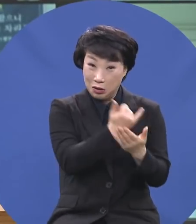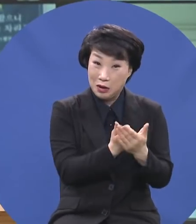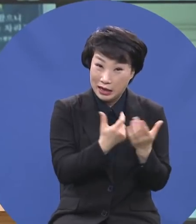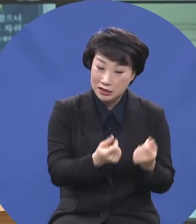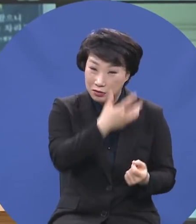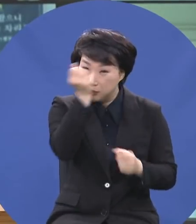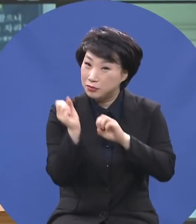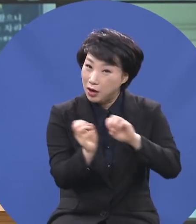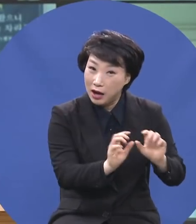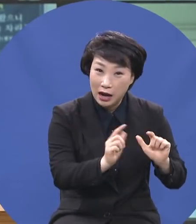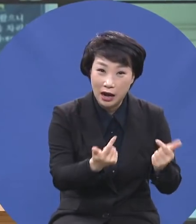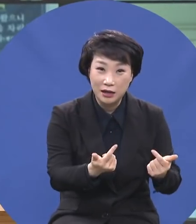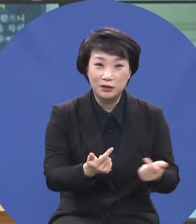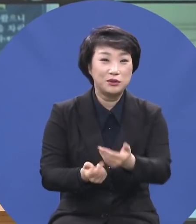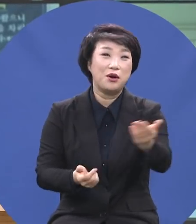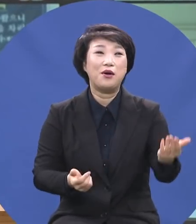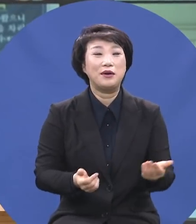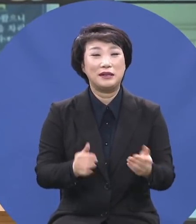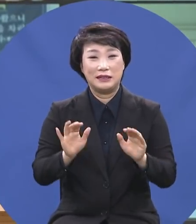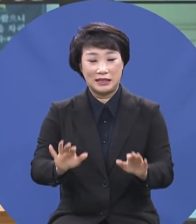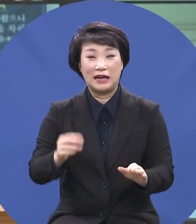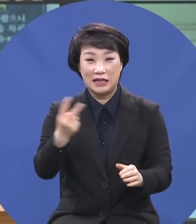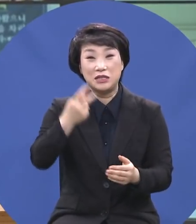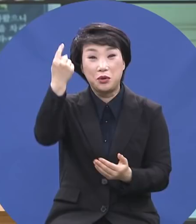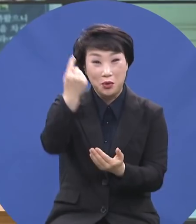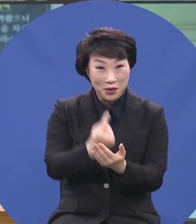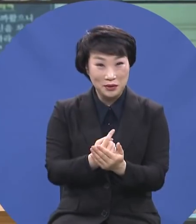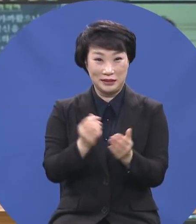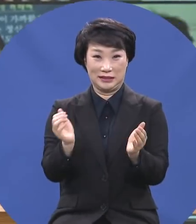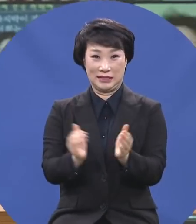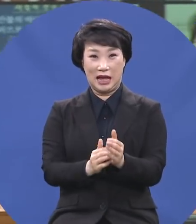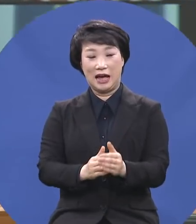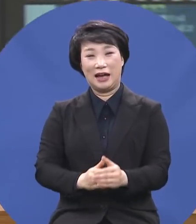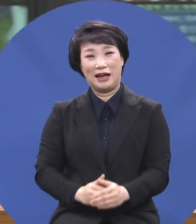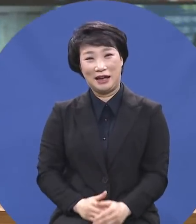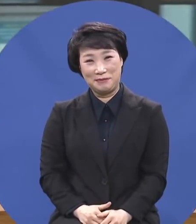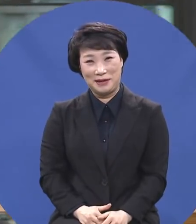버려두지 아니하시고 너희에게로 오리라.